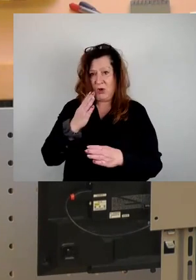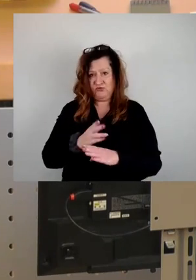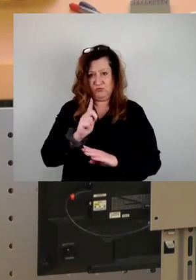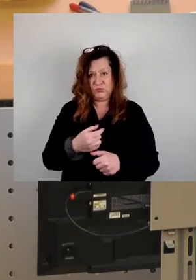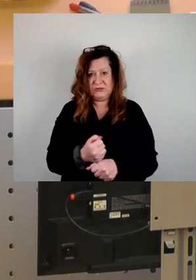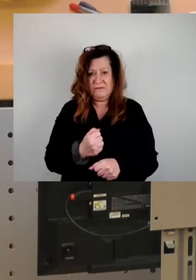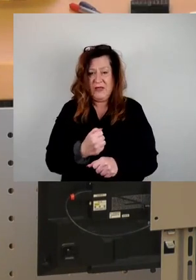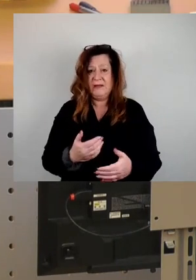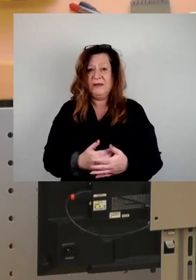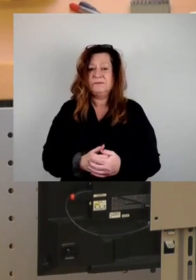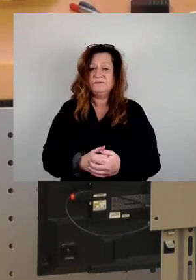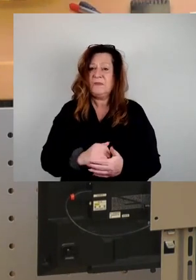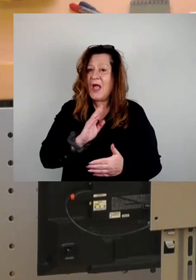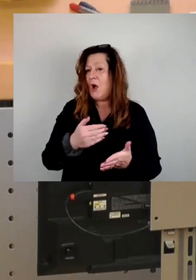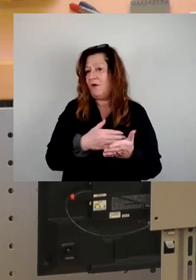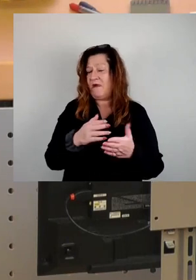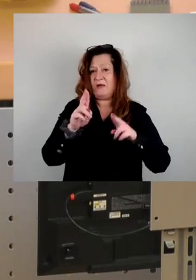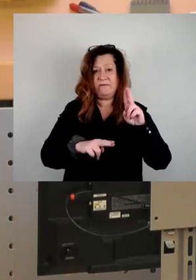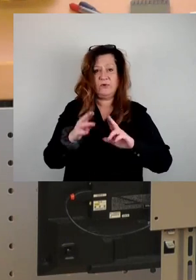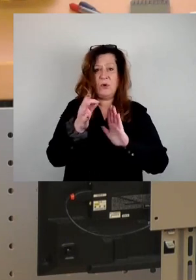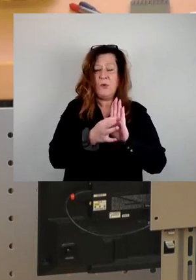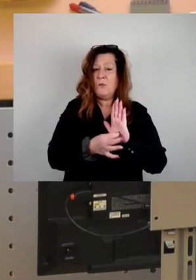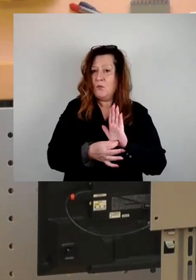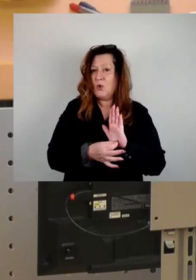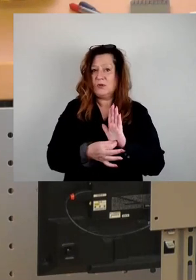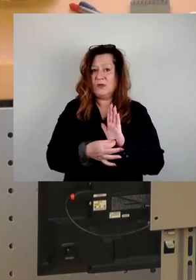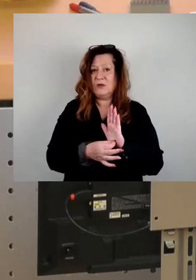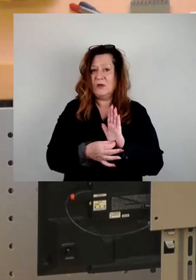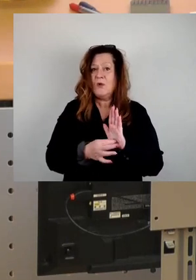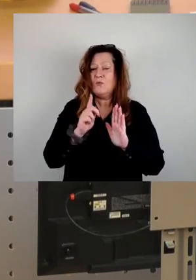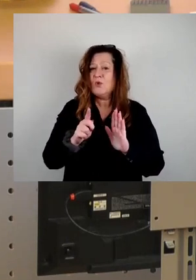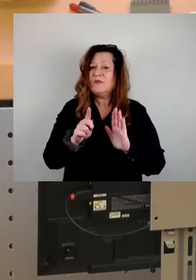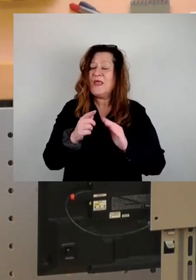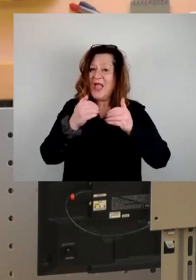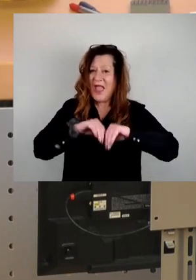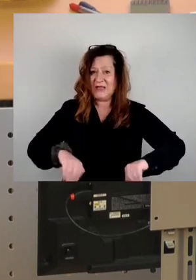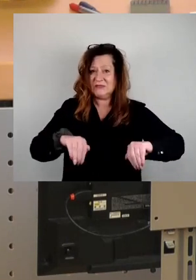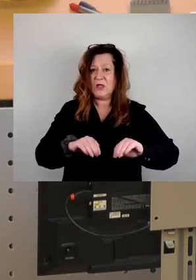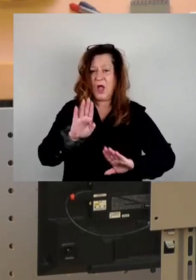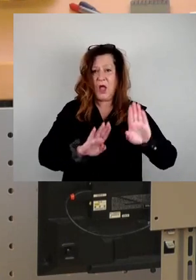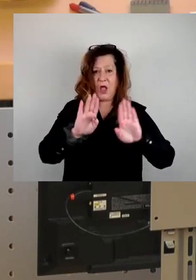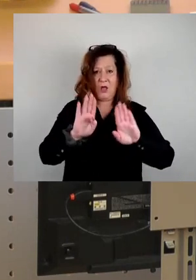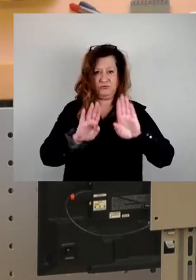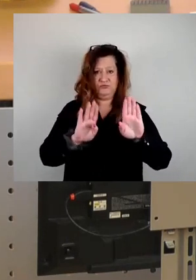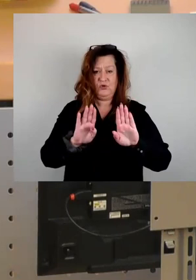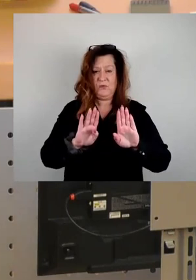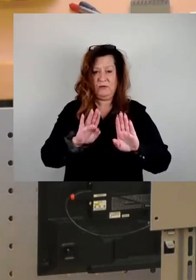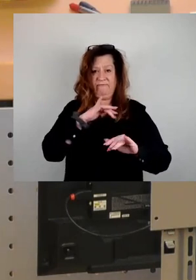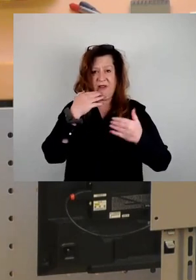die später draufkommen, separat abzustimmen. Vielen Dank.